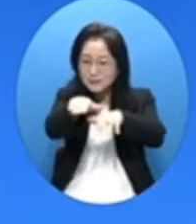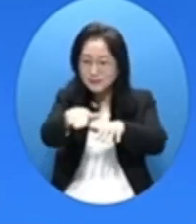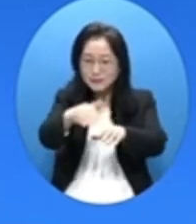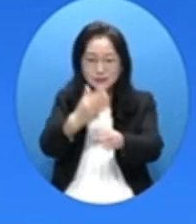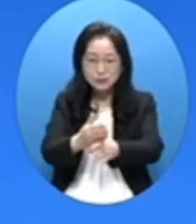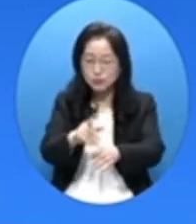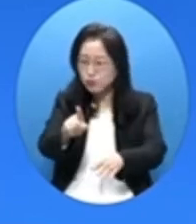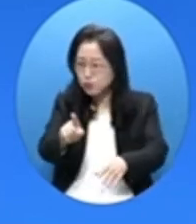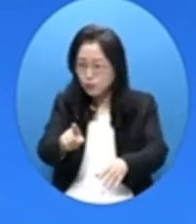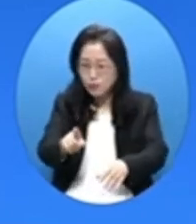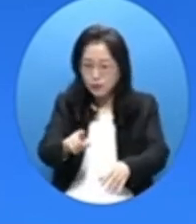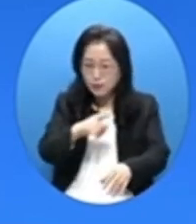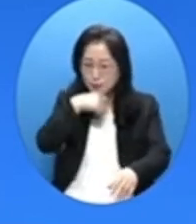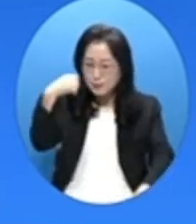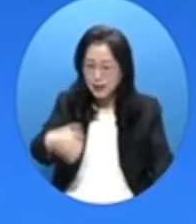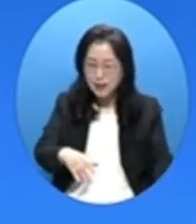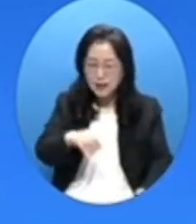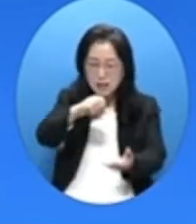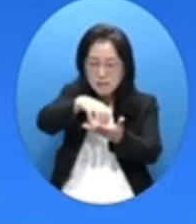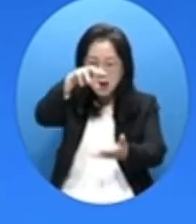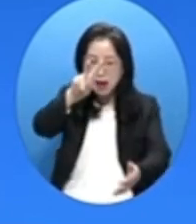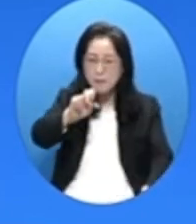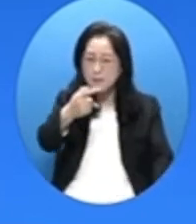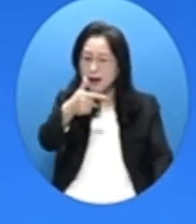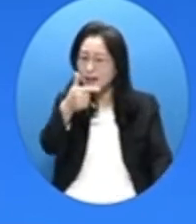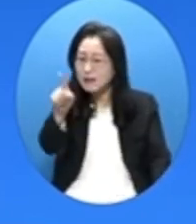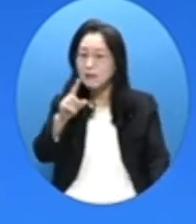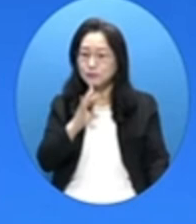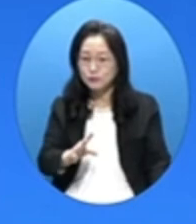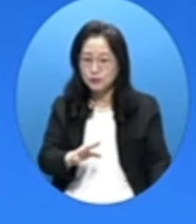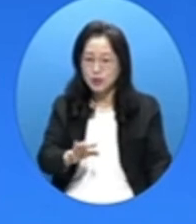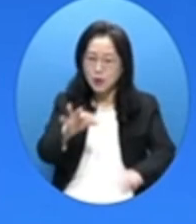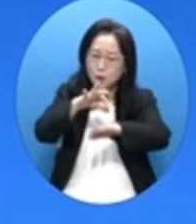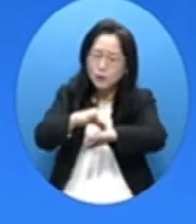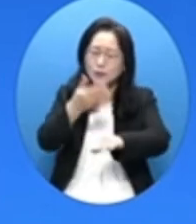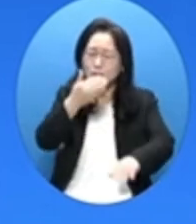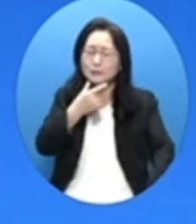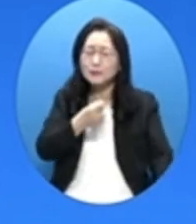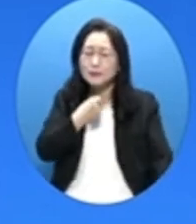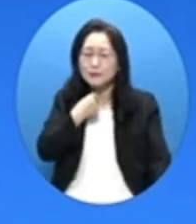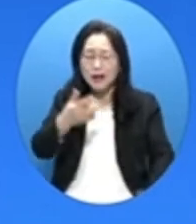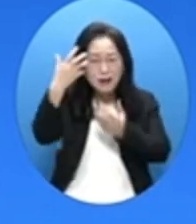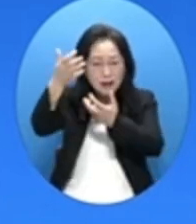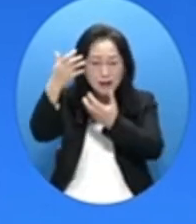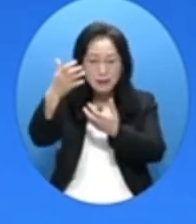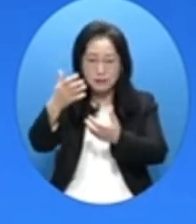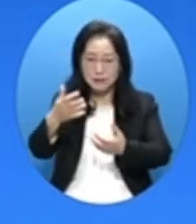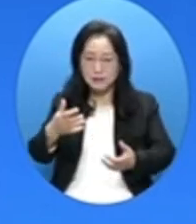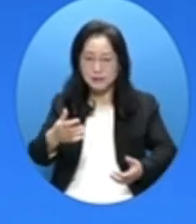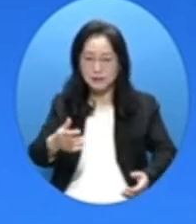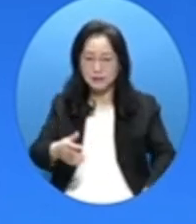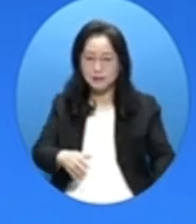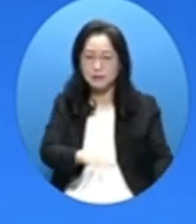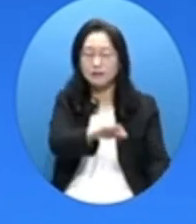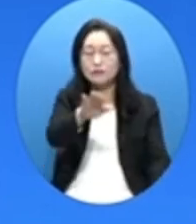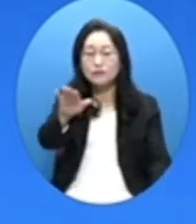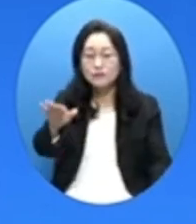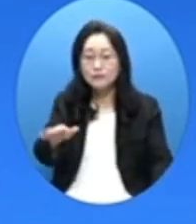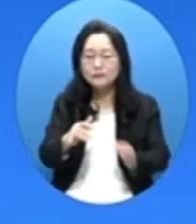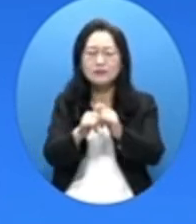만나 밖에 없고 고기 고기 고기가 먹고 싶다고 병했습니다 우리 인간은